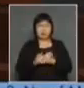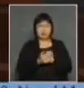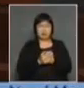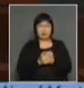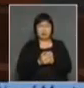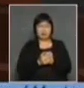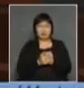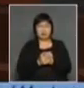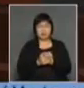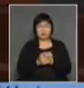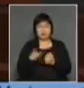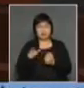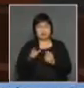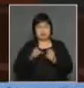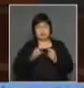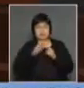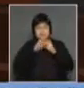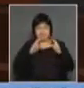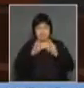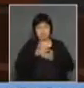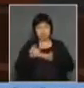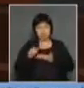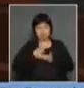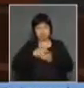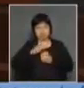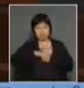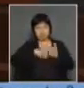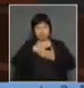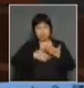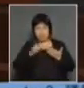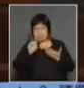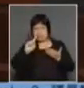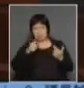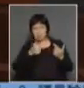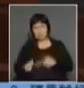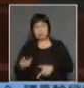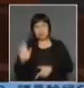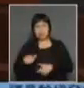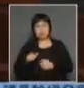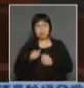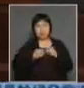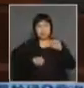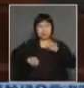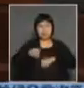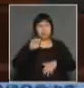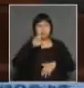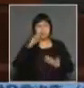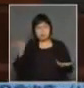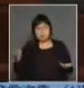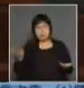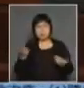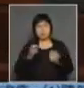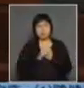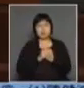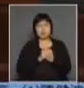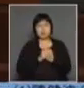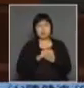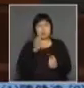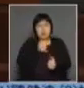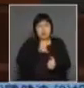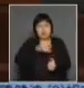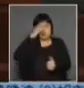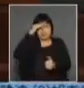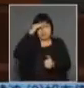員有些什麼法例去跟進的。那這些行為為什麼沒人講呢？是嗎？辱罵警察，或者